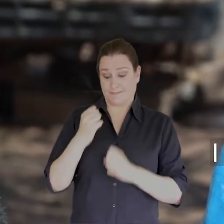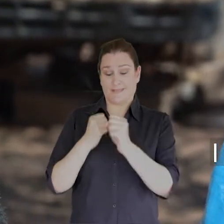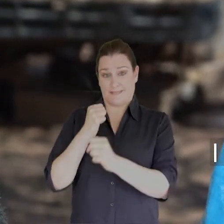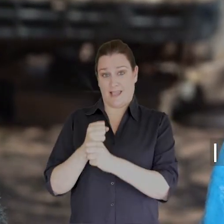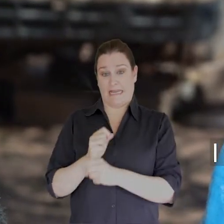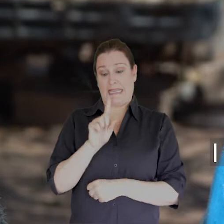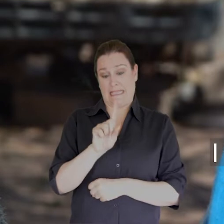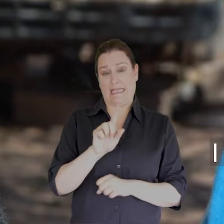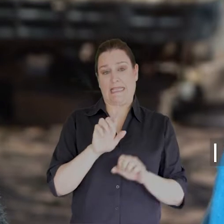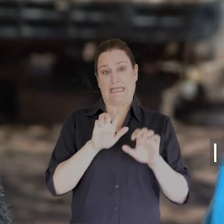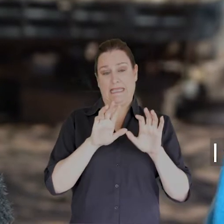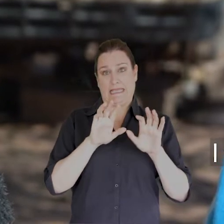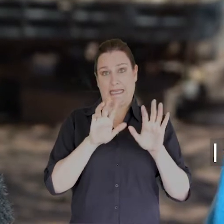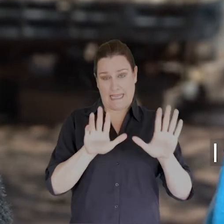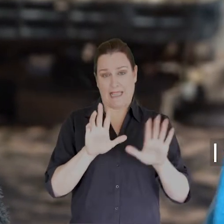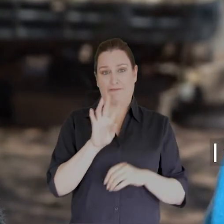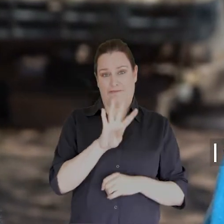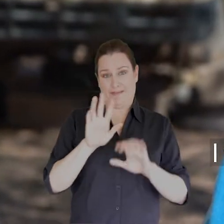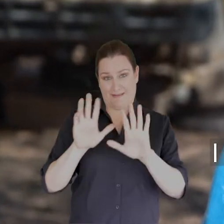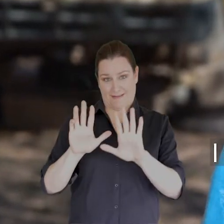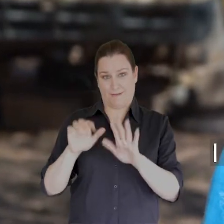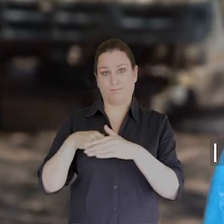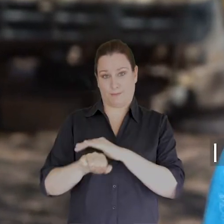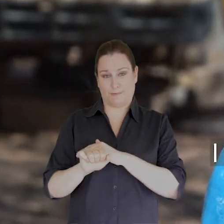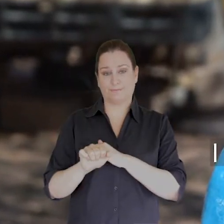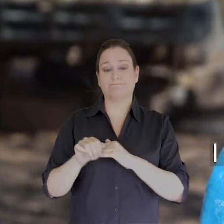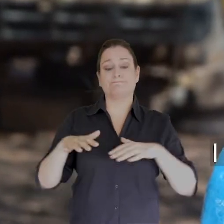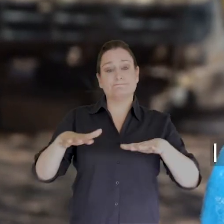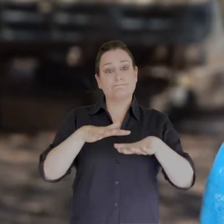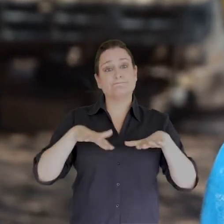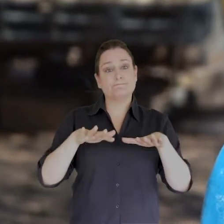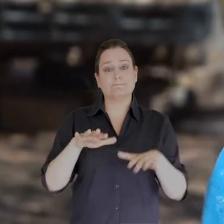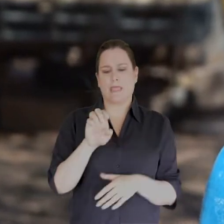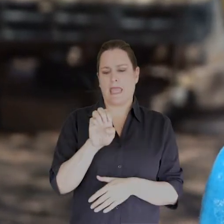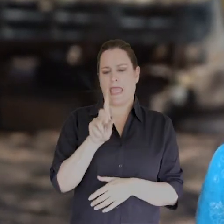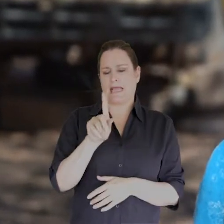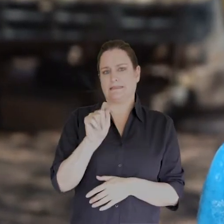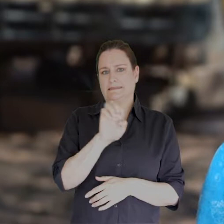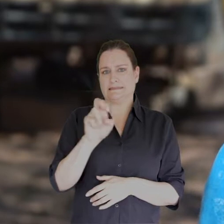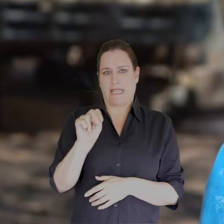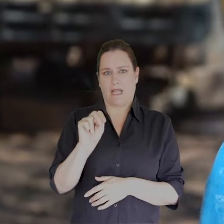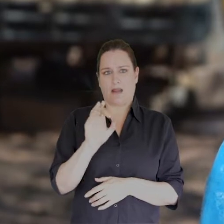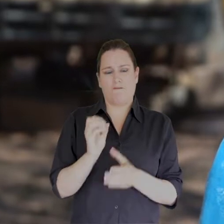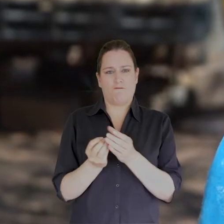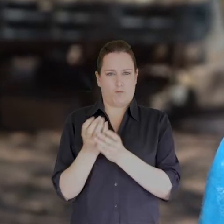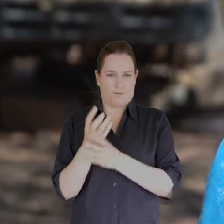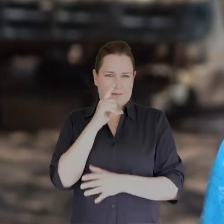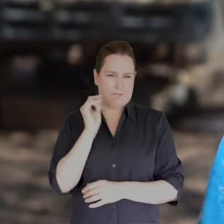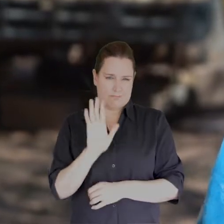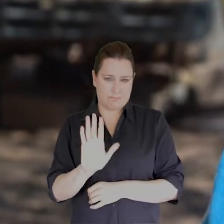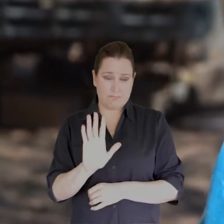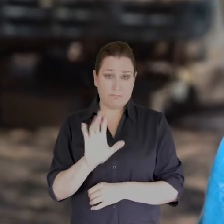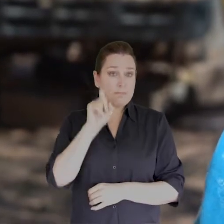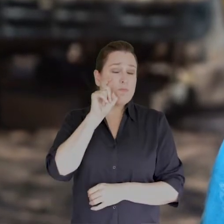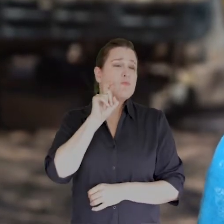9 November 1949 is ek geboren in Eksteenfontein, wat in die verlede, toen mijn